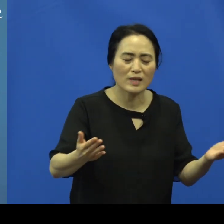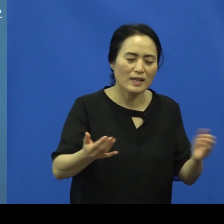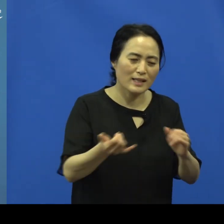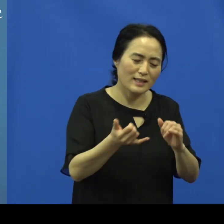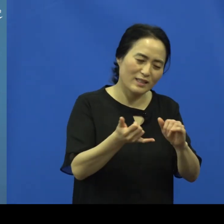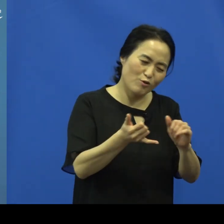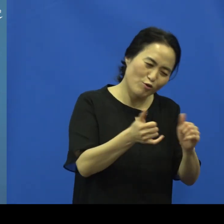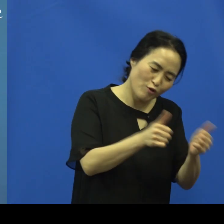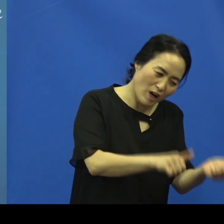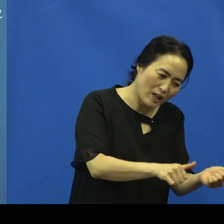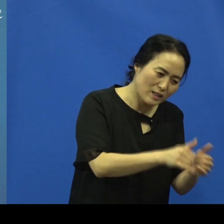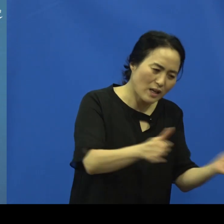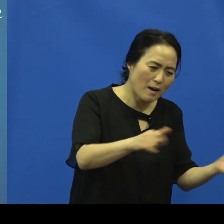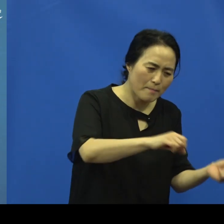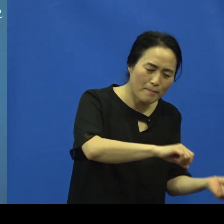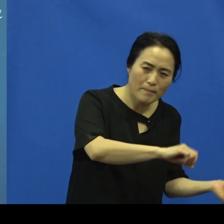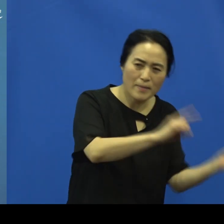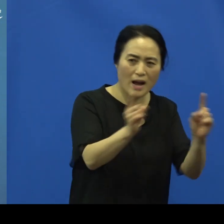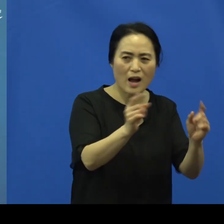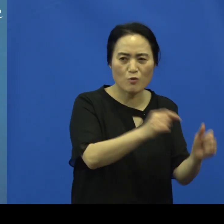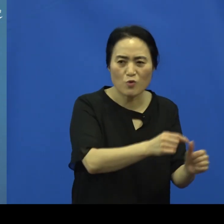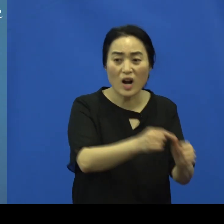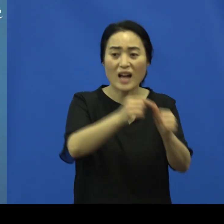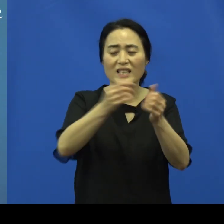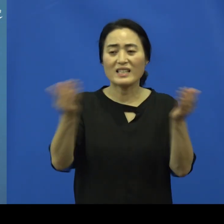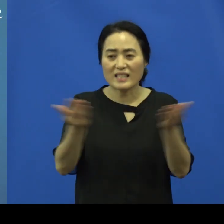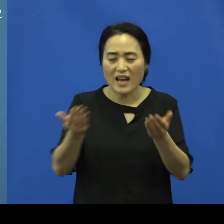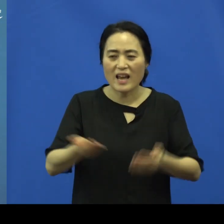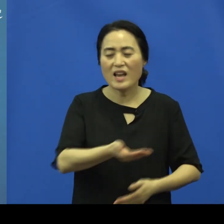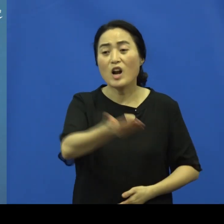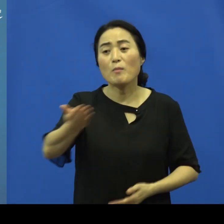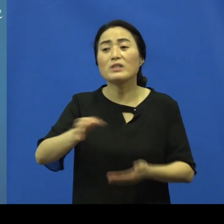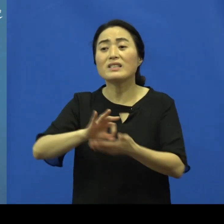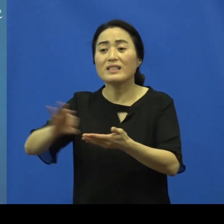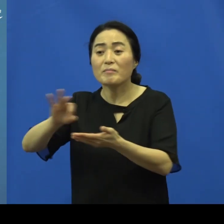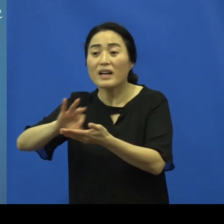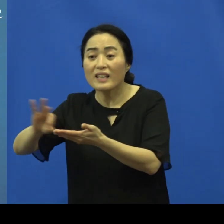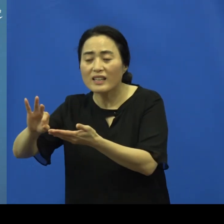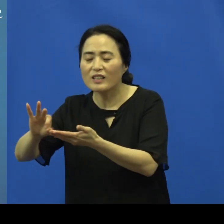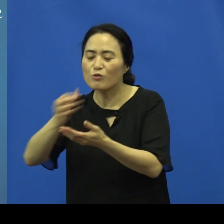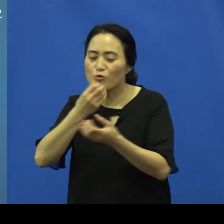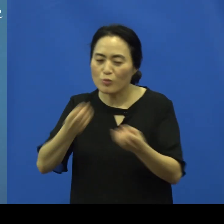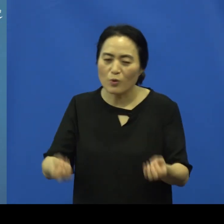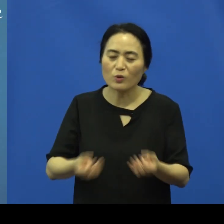자를 일으키는 일에 쓰임받는 여러분들 되시기를 주의 이름으로 축원합니다.